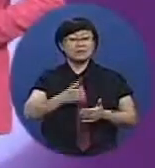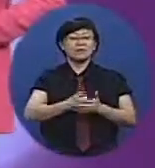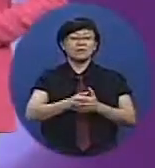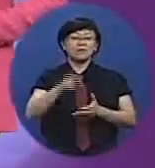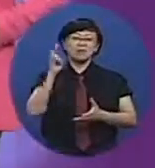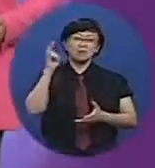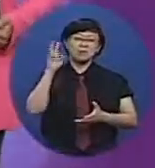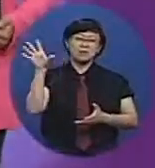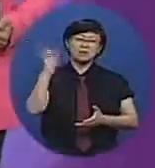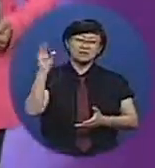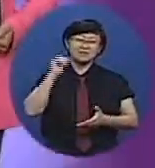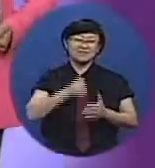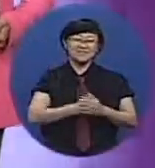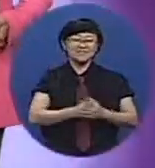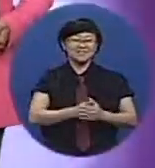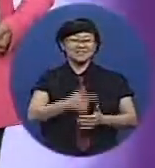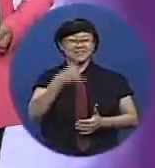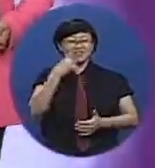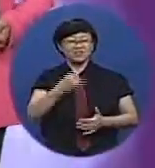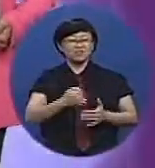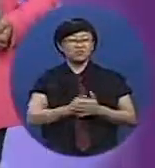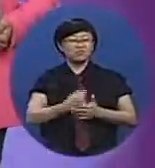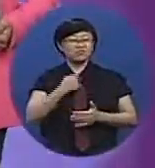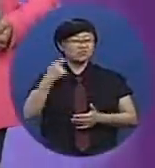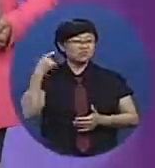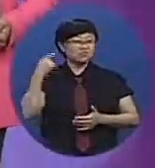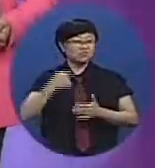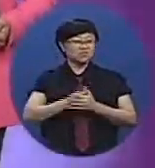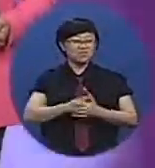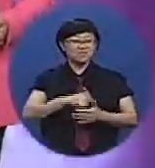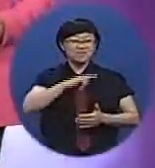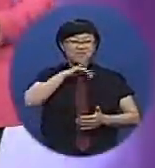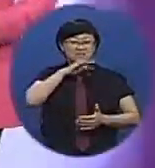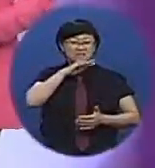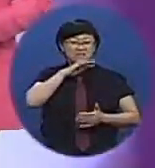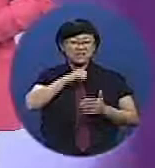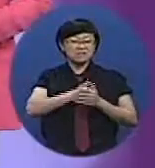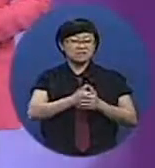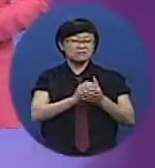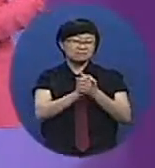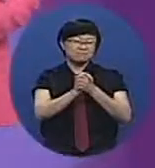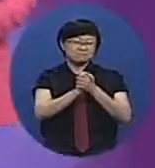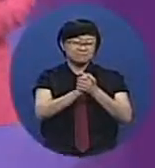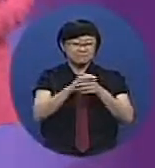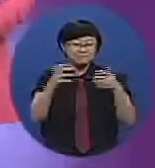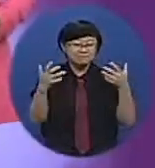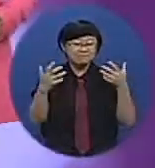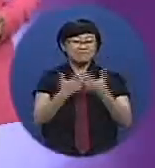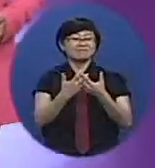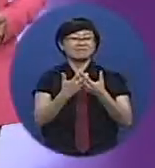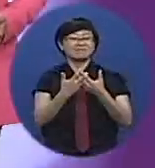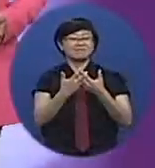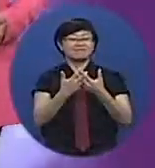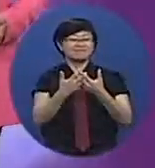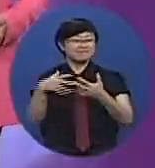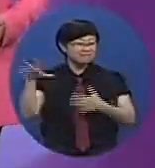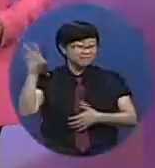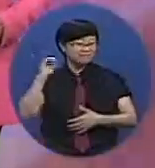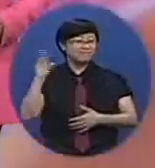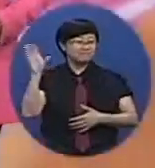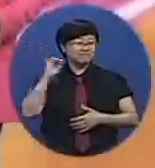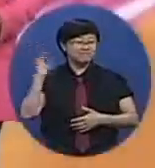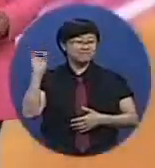아셨네요. 감사합니다. 아유, 우리 어머님 목소리에서 네. 인정이 철철 넘쳐